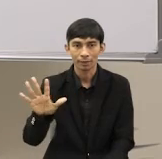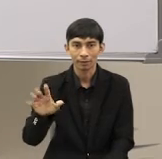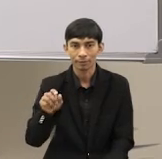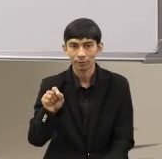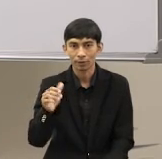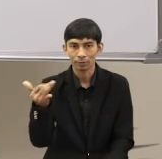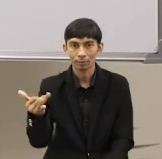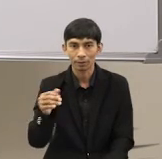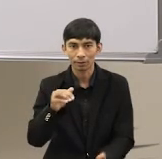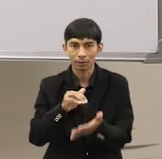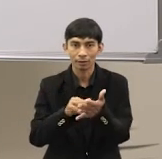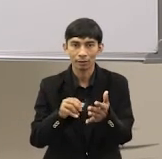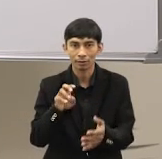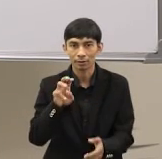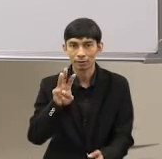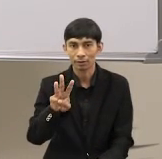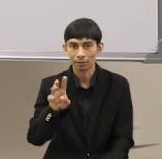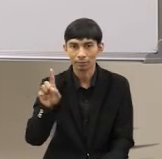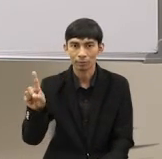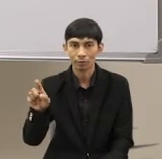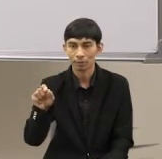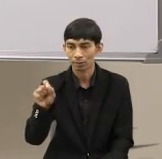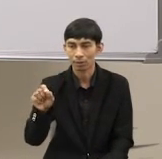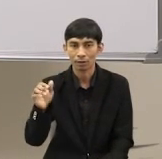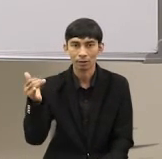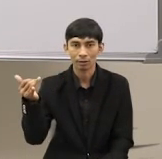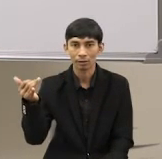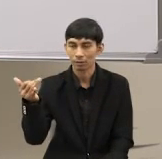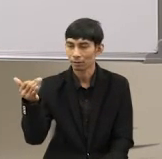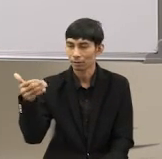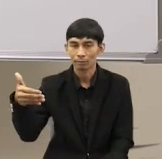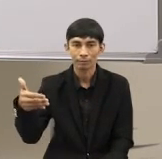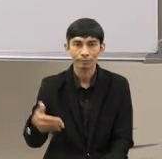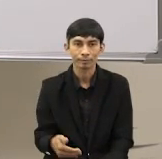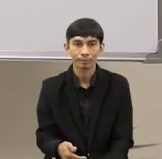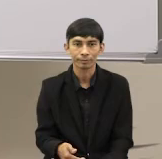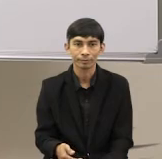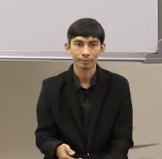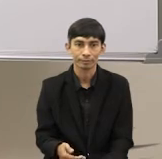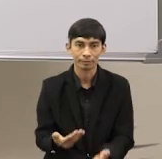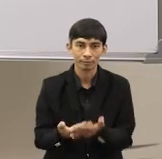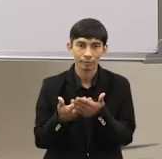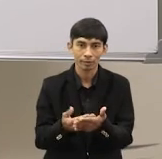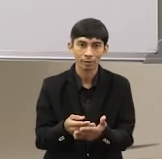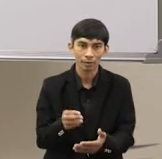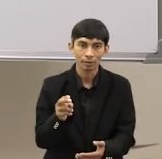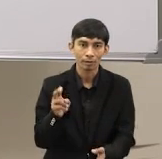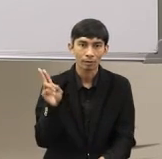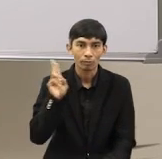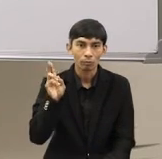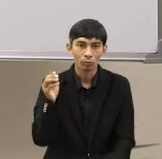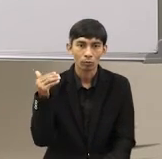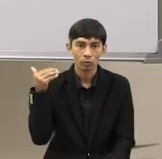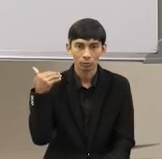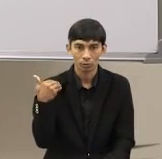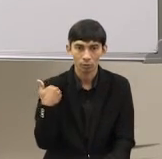bùn chà chắc là ba lê ni nẹ kru bằng các bàn chấm nọt pu xăm biên xì